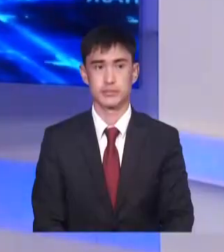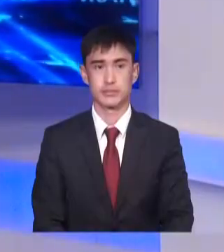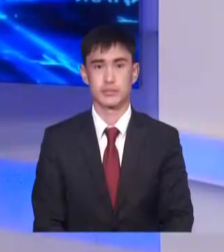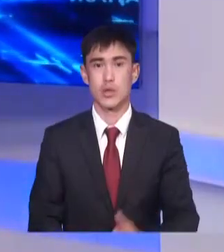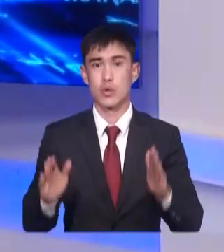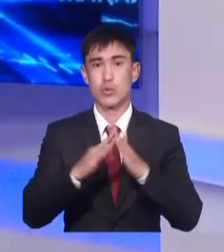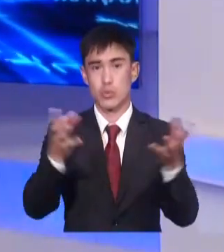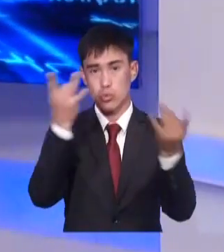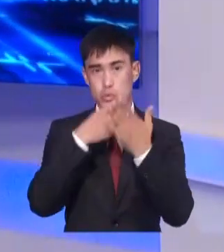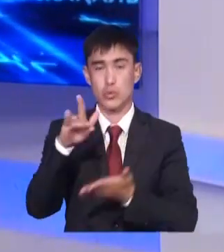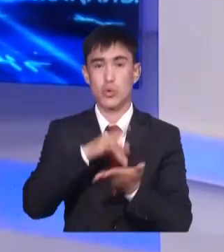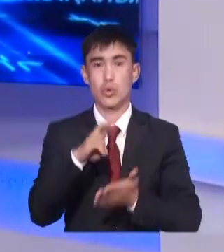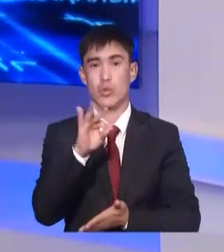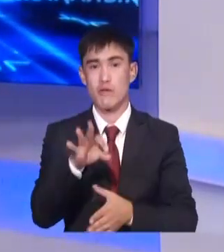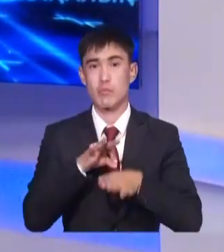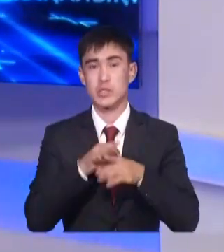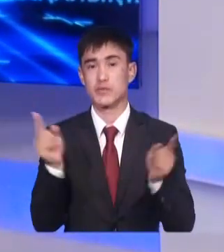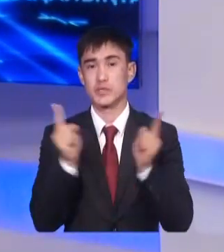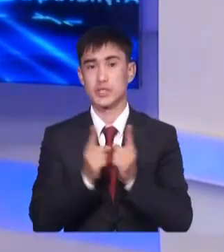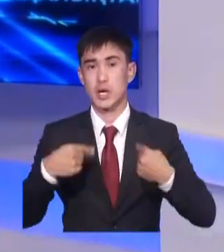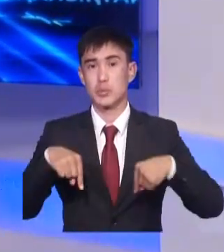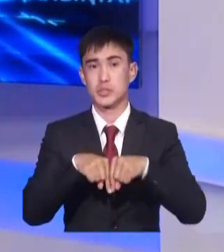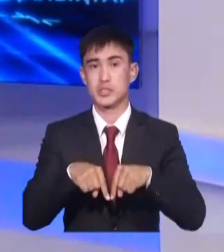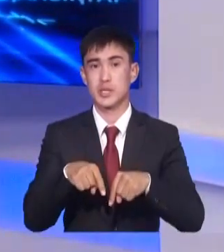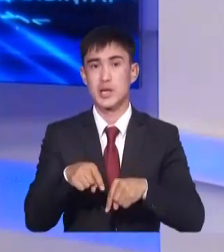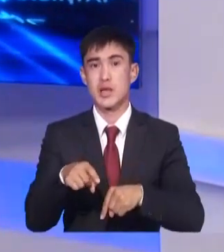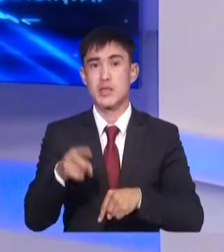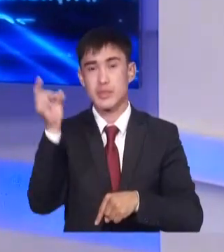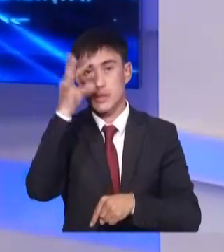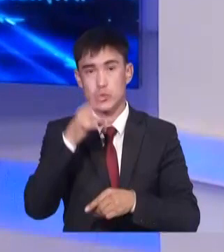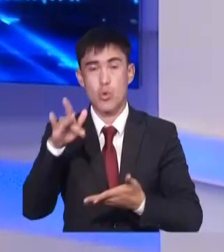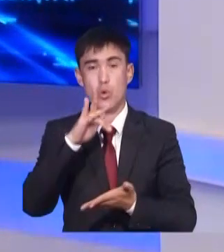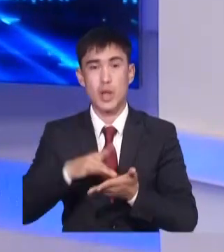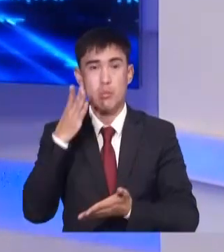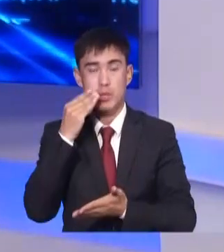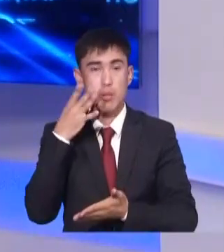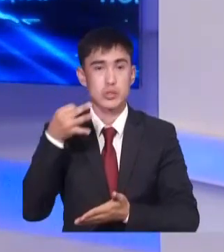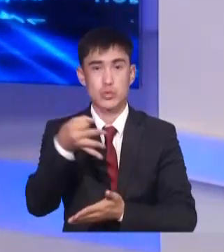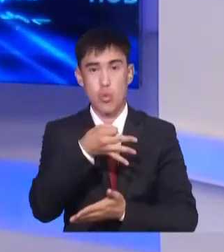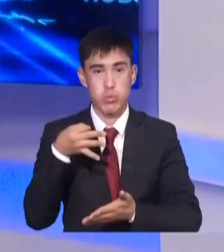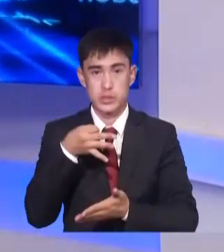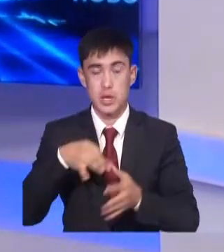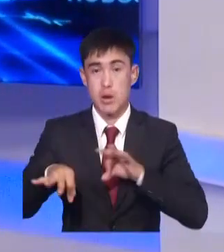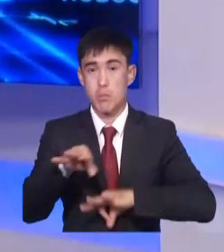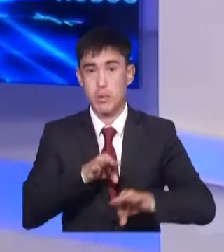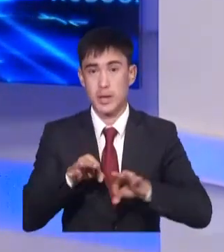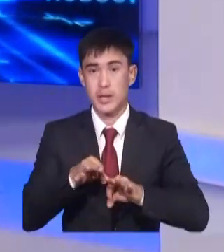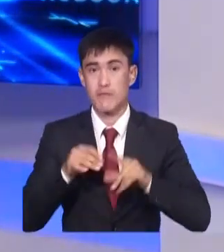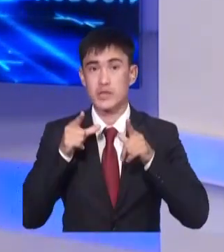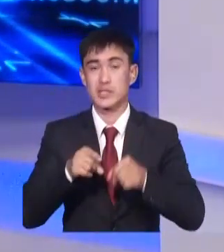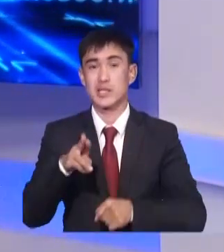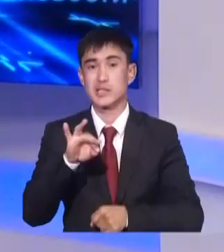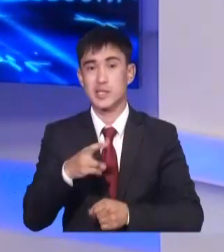В Доме культуры города Конаев прошла встреча общества немцев города Алматы и Алматинской области. Проект «Выездной